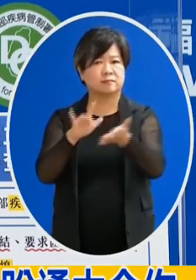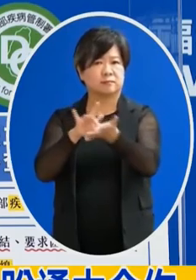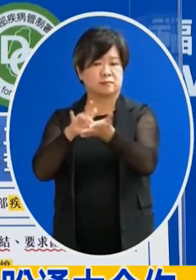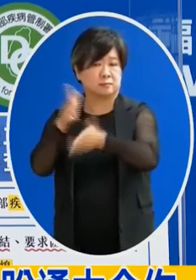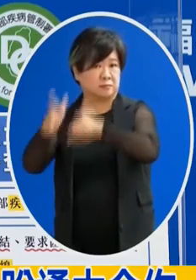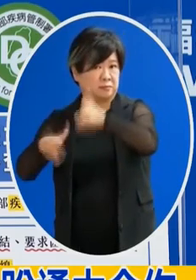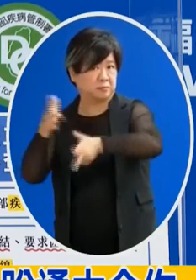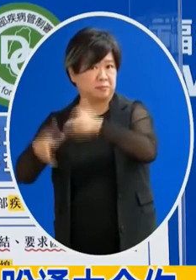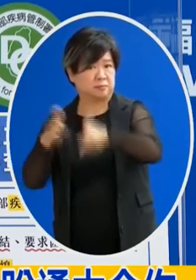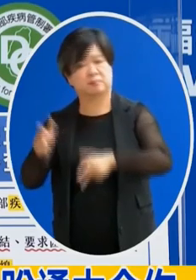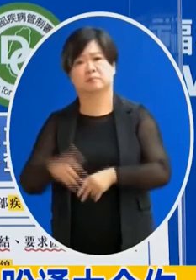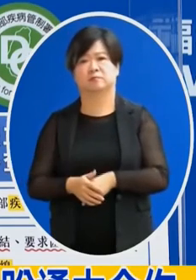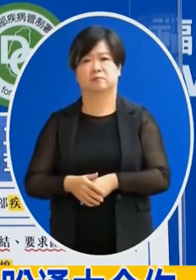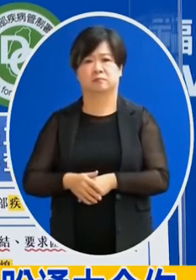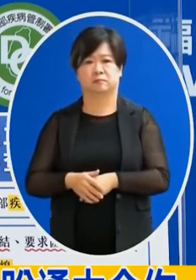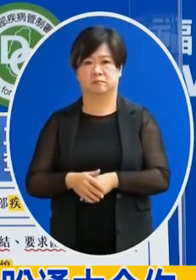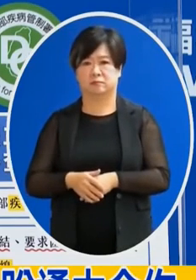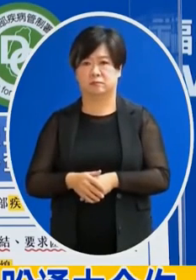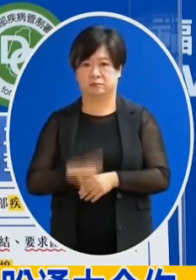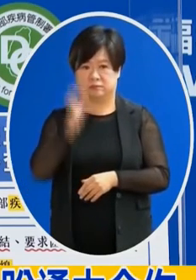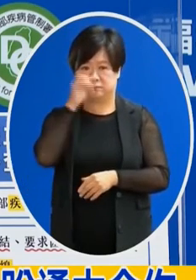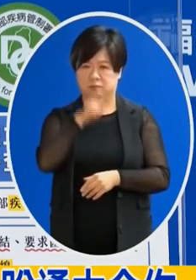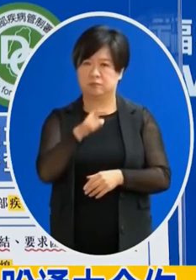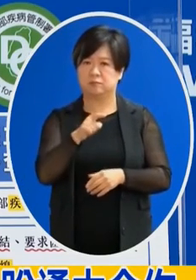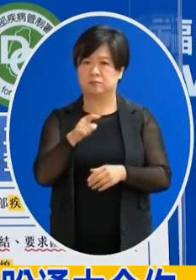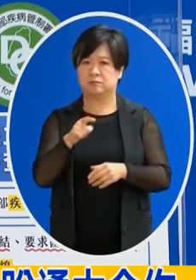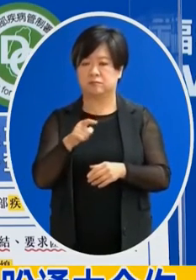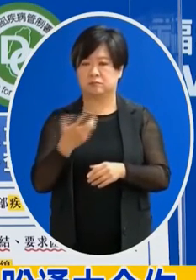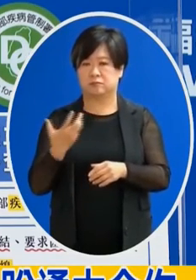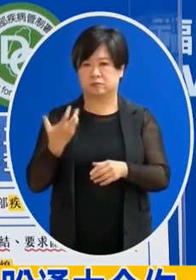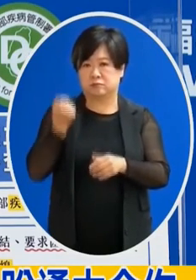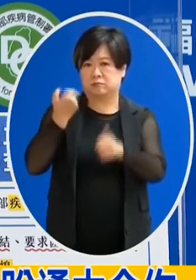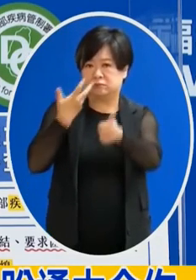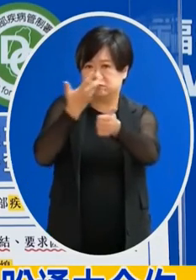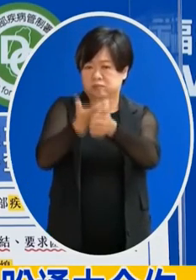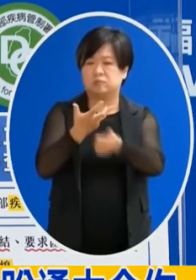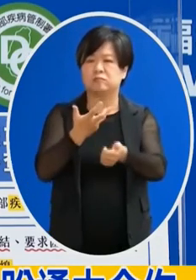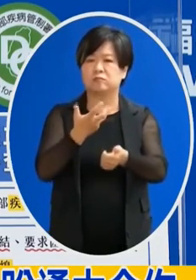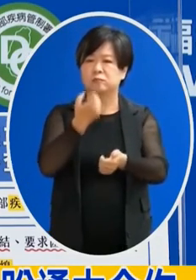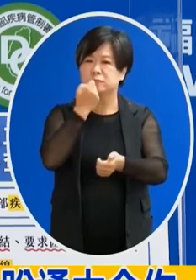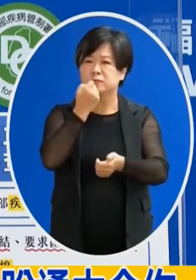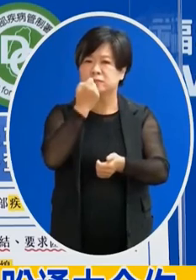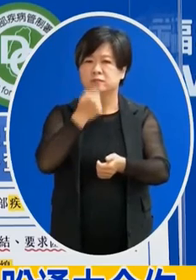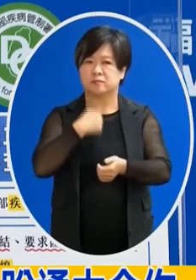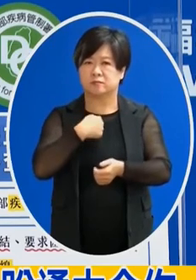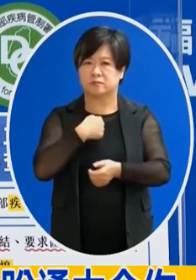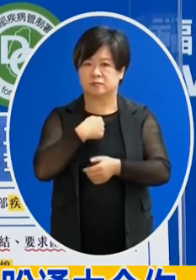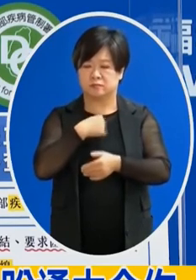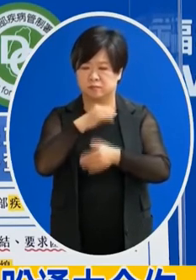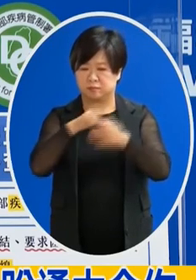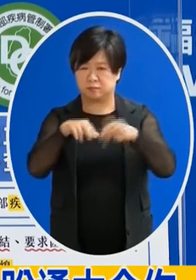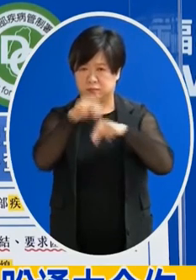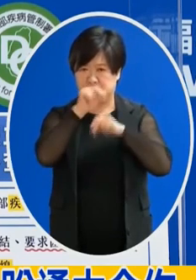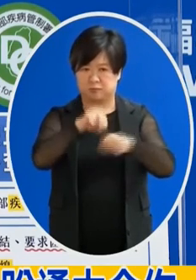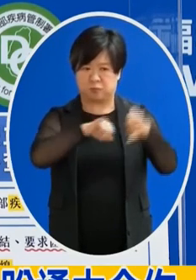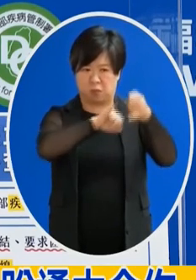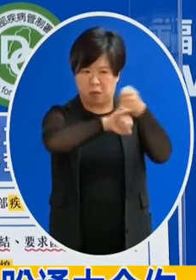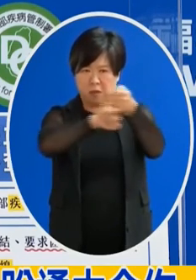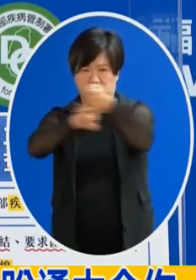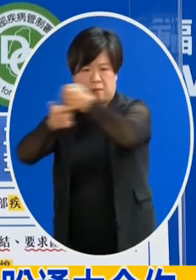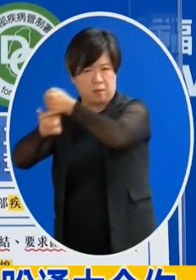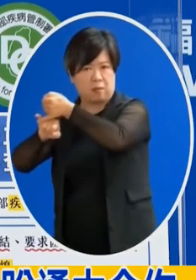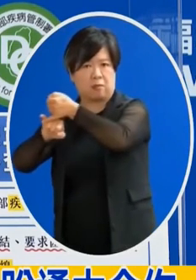厂商依照他已经可以达到授权使用的部分，那我们有订的相关采购的契约